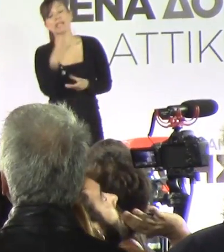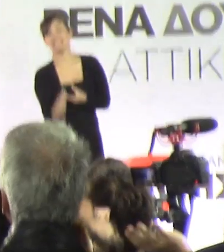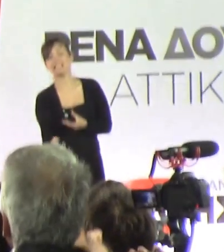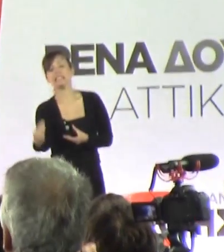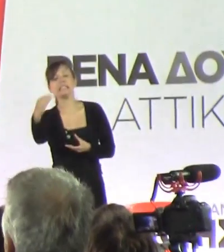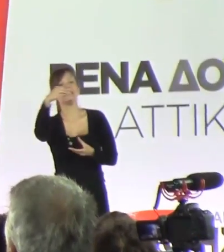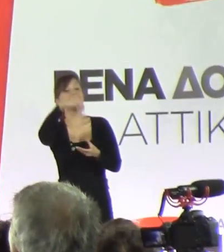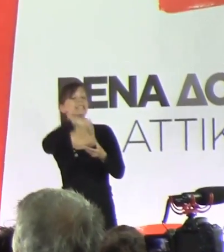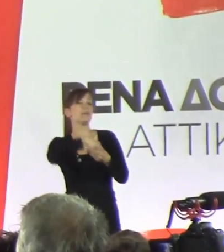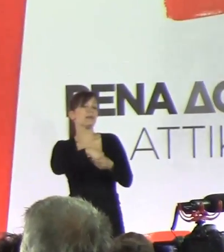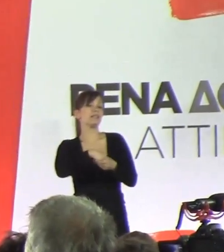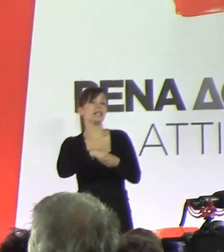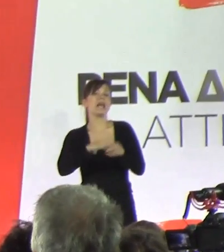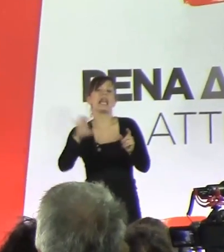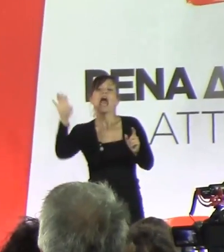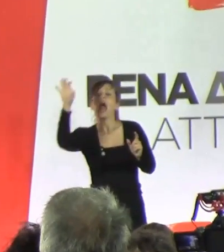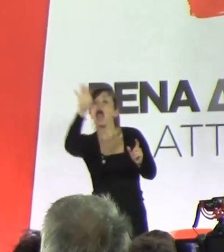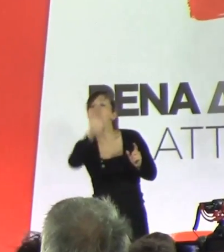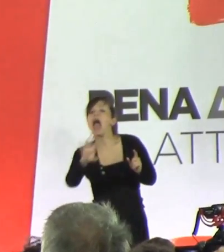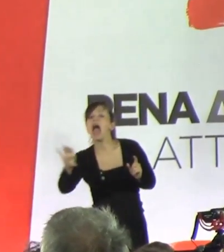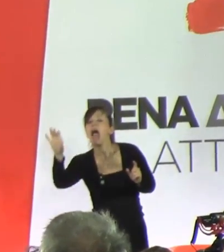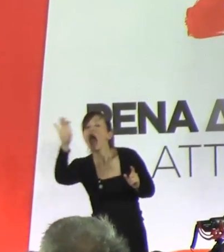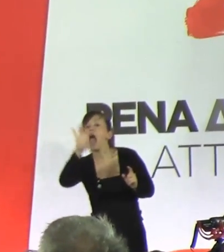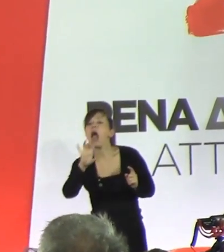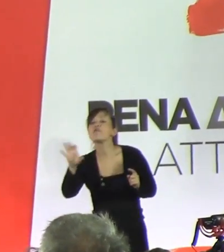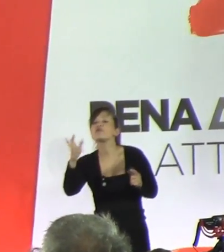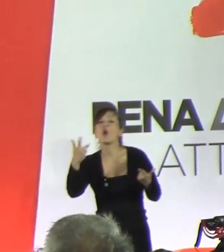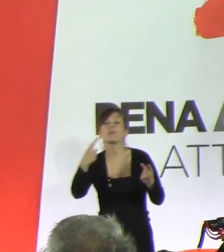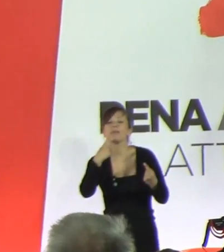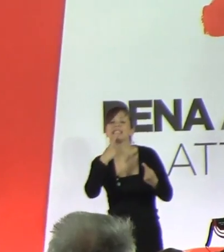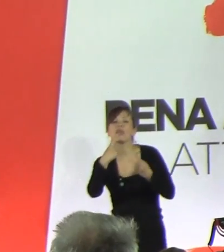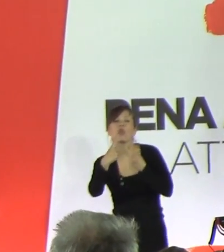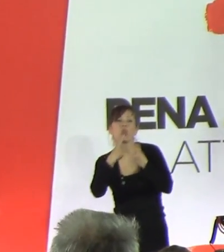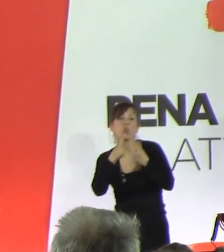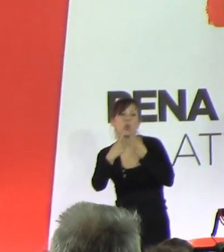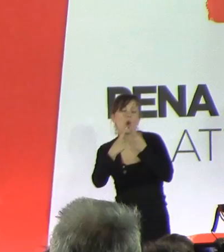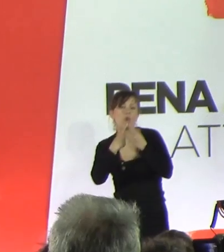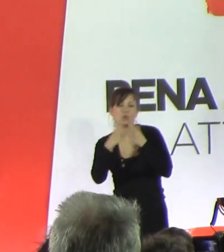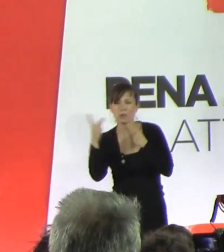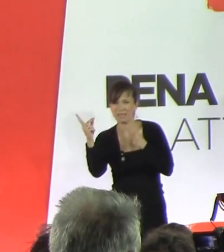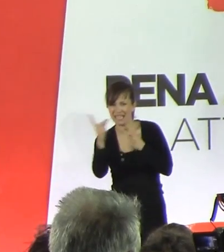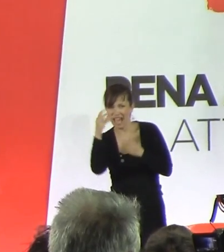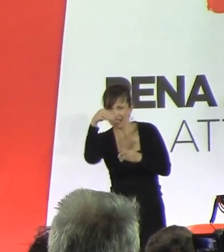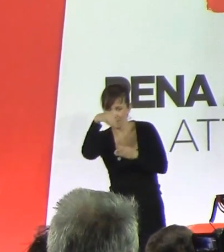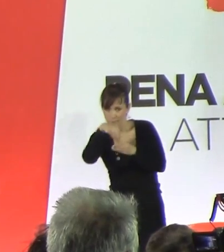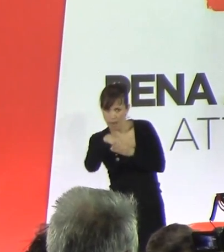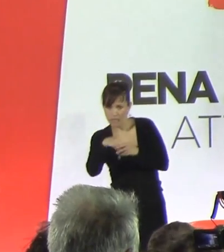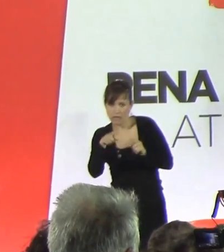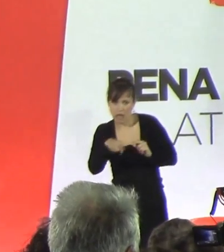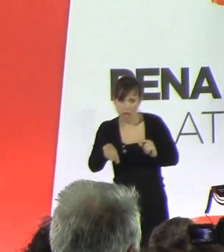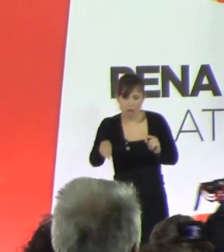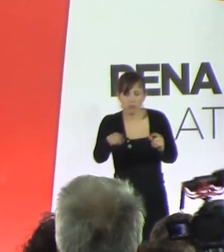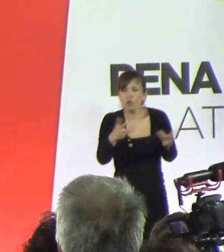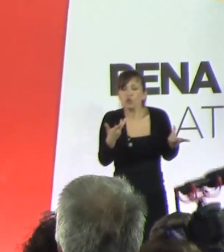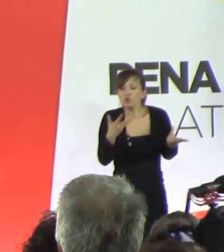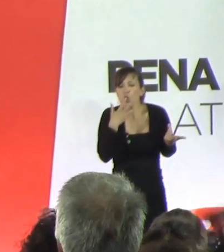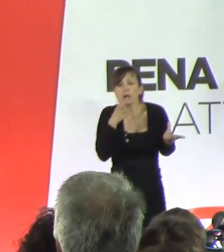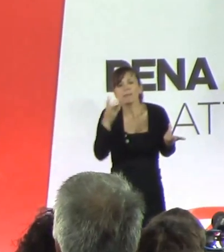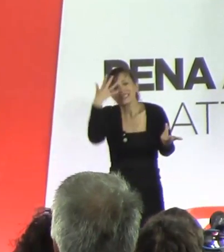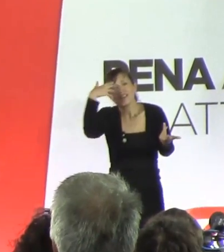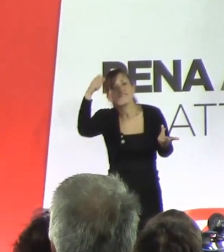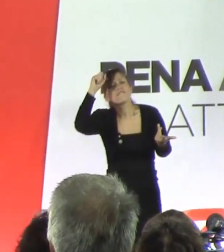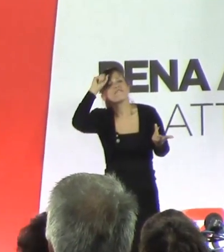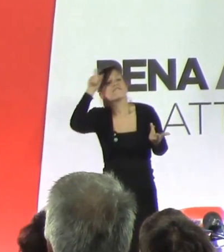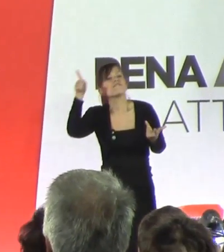κομπάρσεις αυτές τις νέου τύπου ανακτορικές συνωμοσίες των Κανών, βρουν τώρα ως κομπάρση του